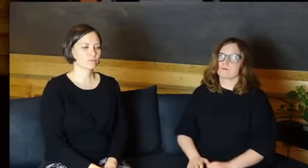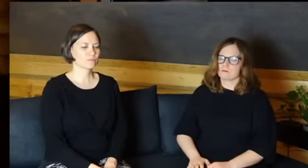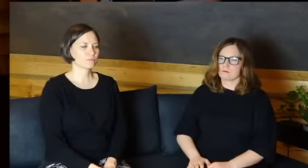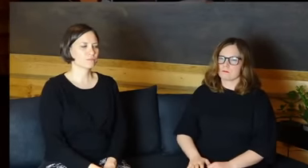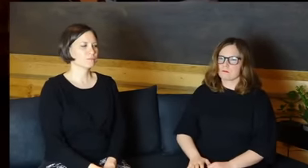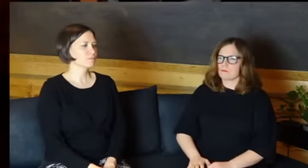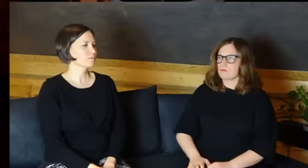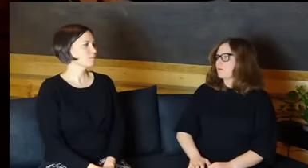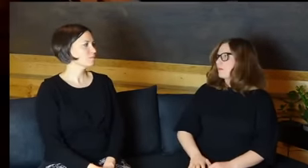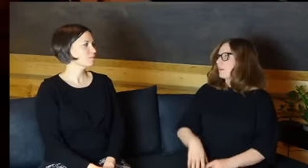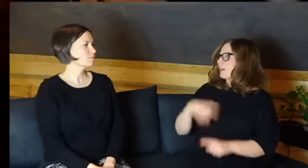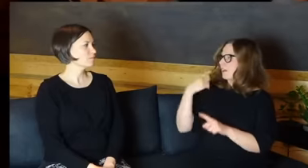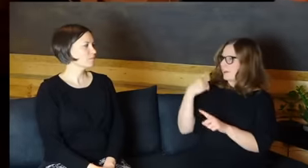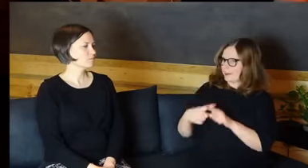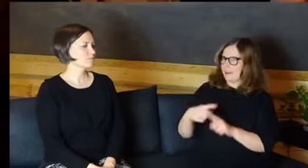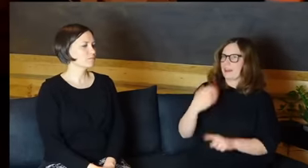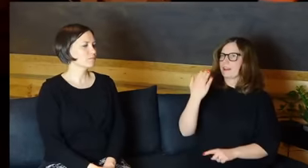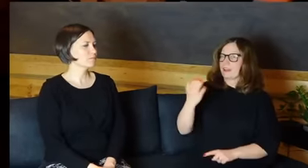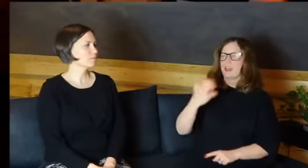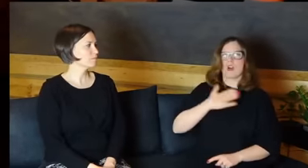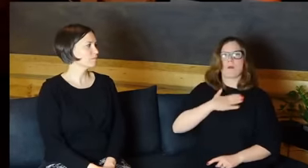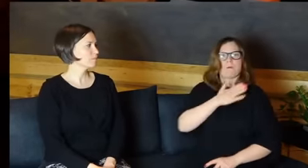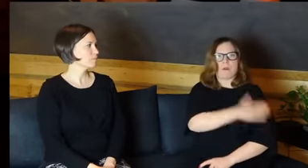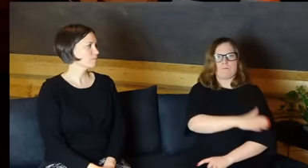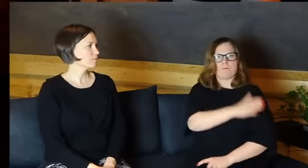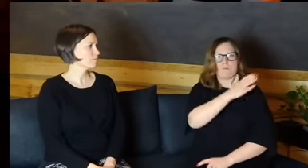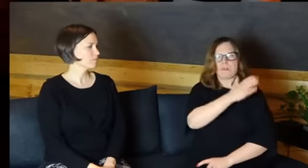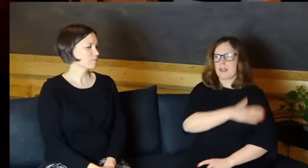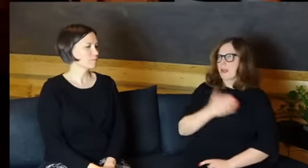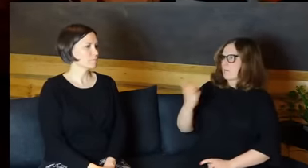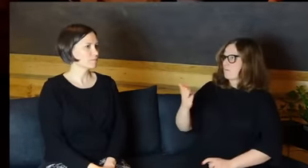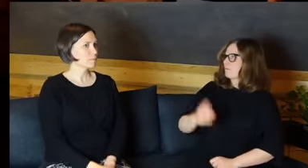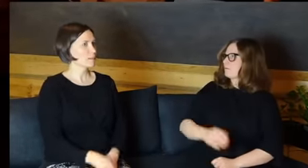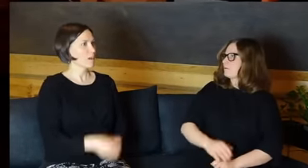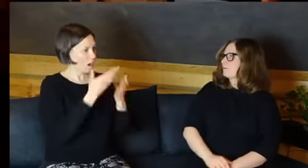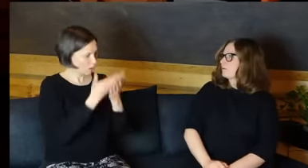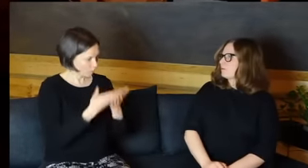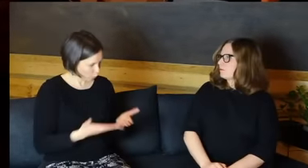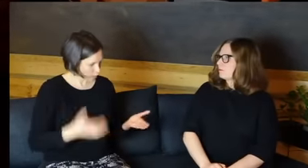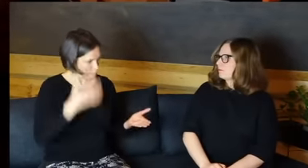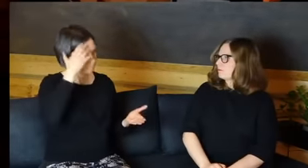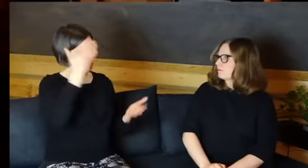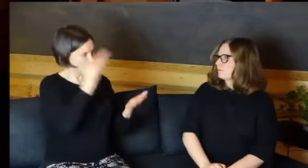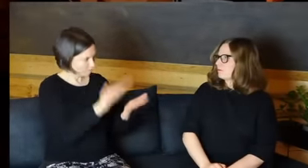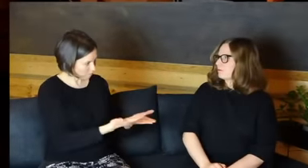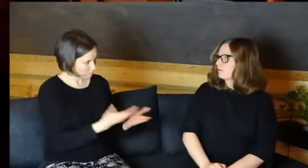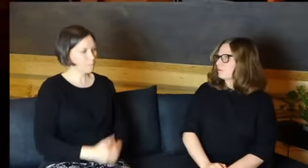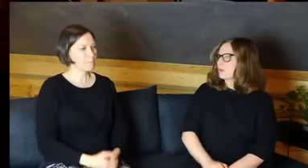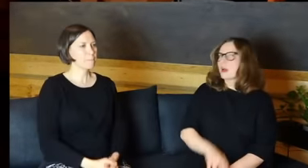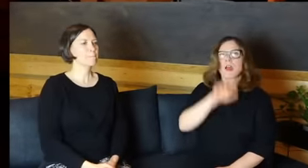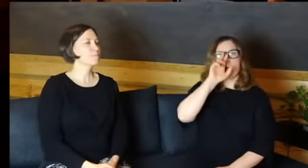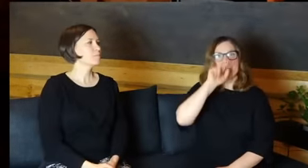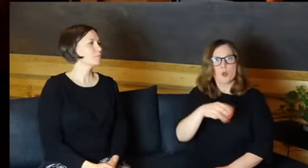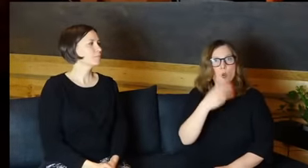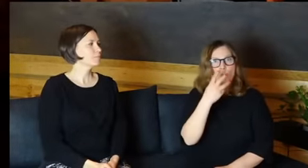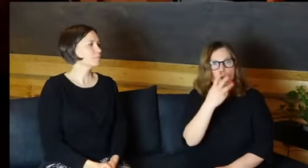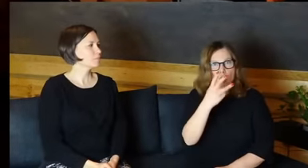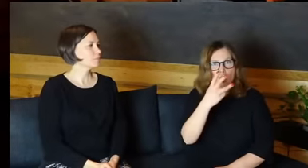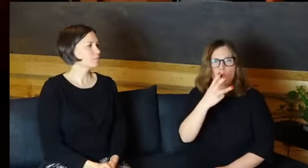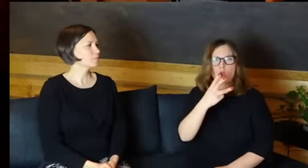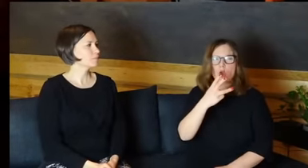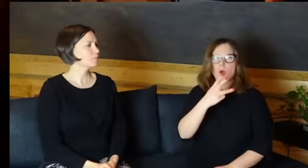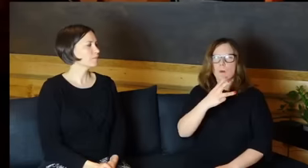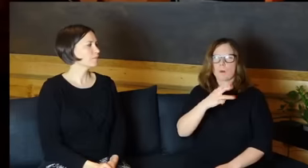Knihti, minun palvelijani! Haa, minun arvelen majesteettini. Ootko nää nähnyt niitä kolmia itäisen maan